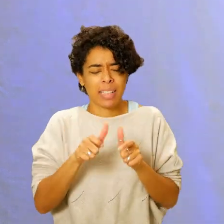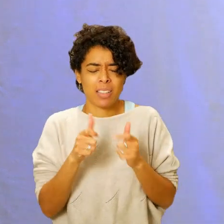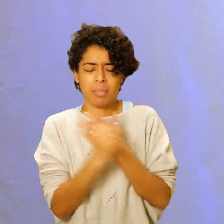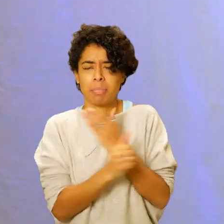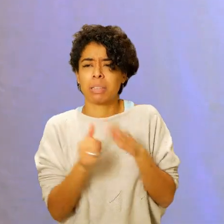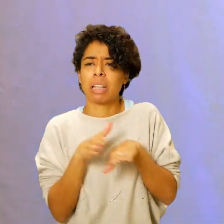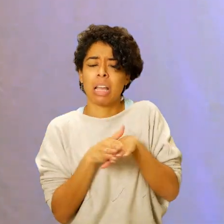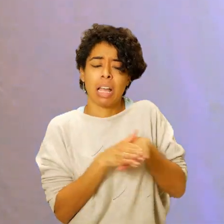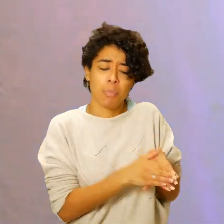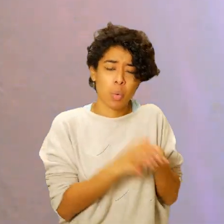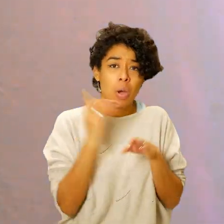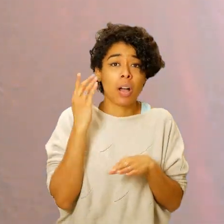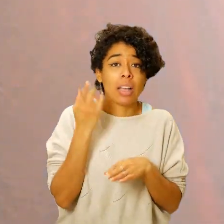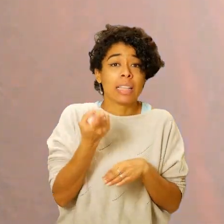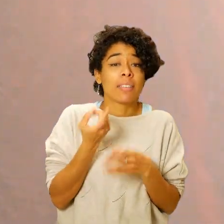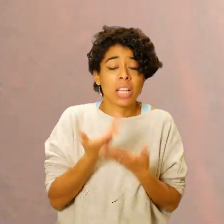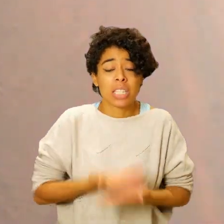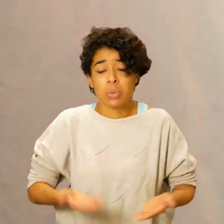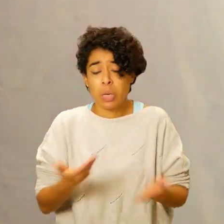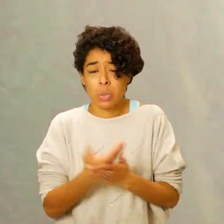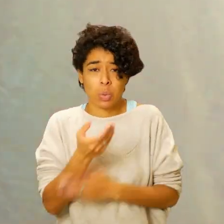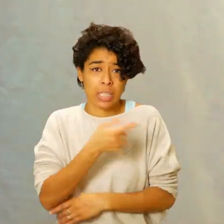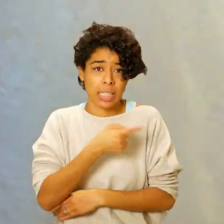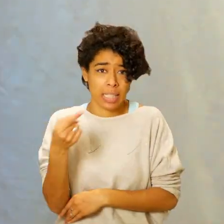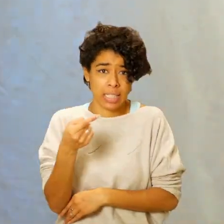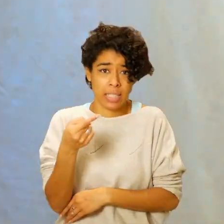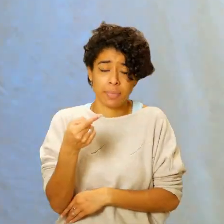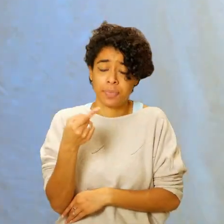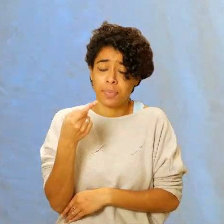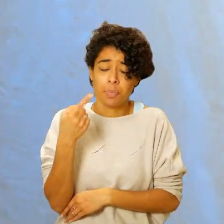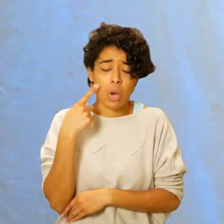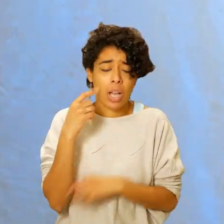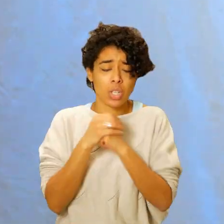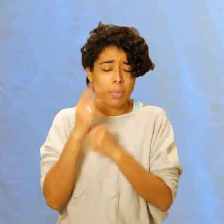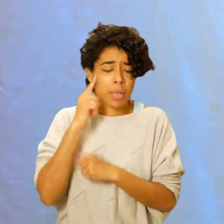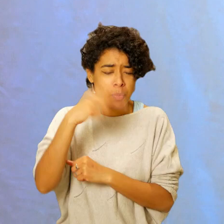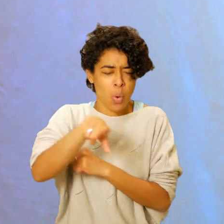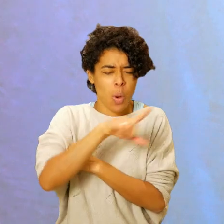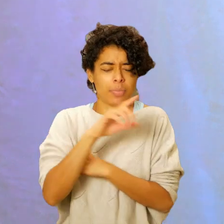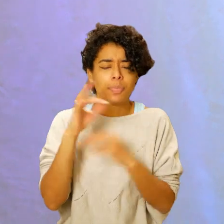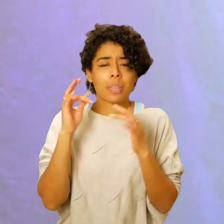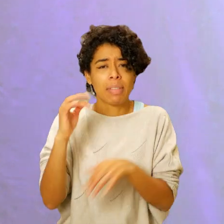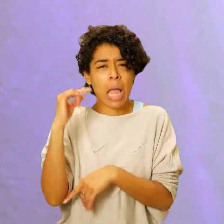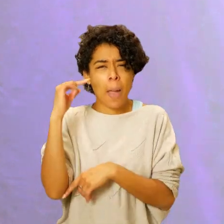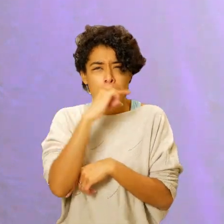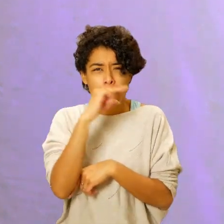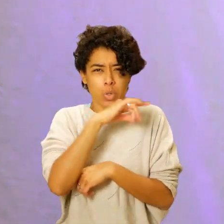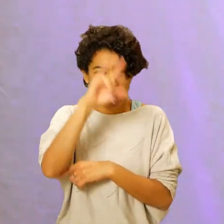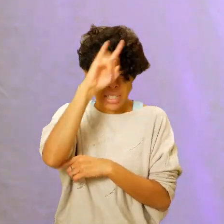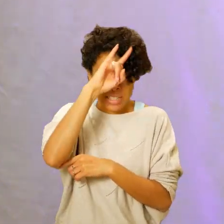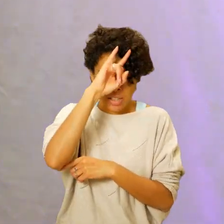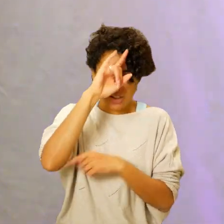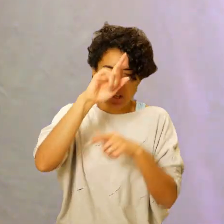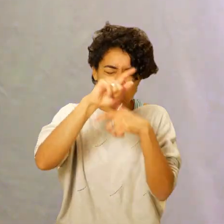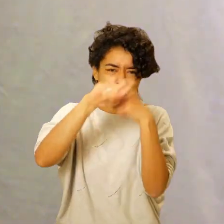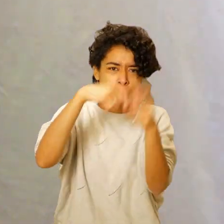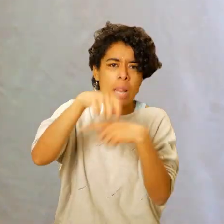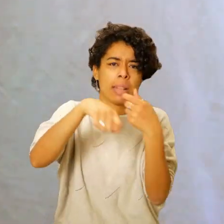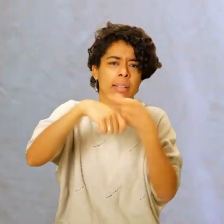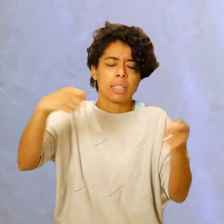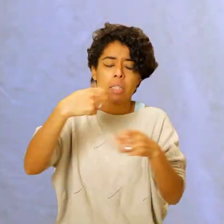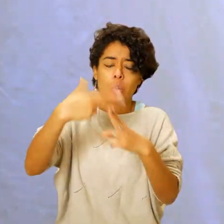parole à cause de circonstances négatives. Père, je prie pour que ces mensonges de l'adversaire soient liés maintenant dans le nom de